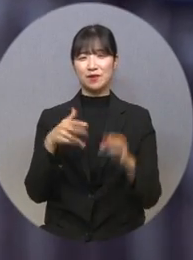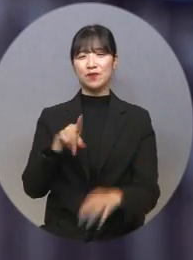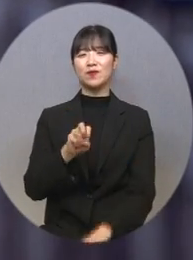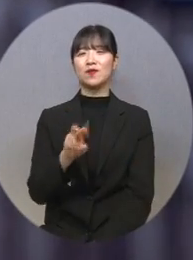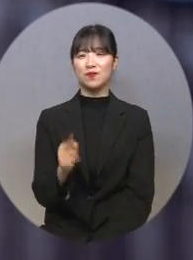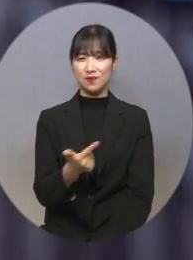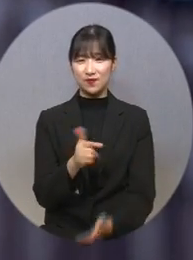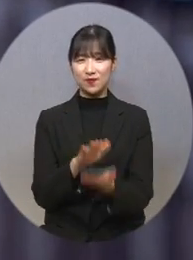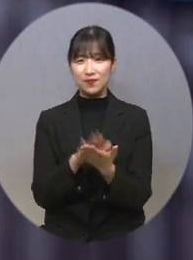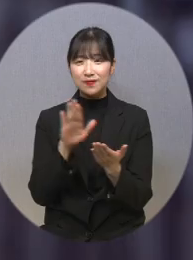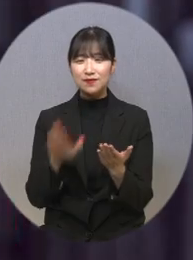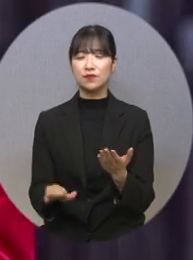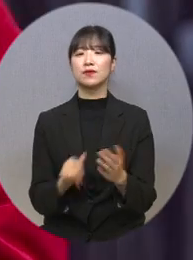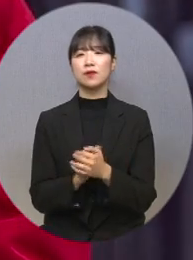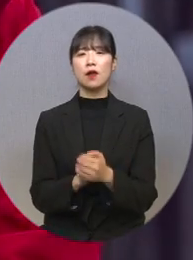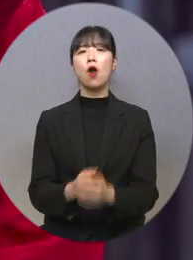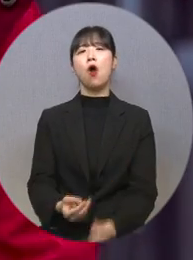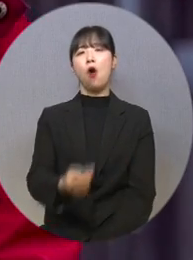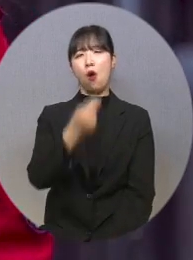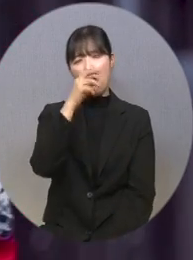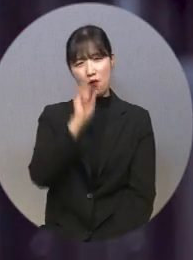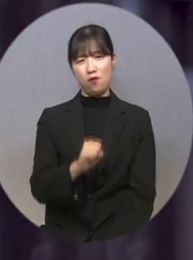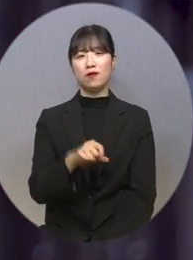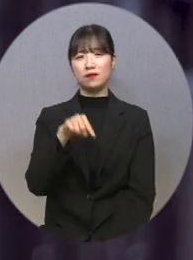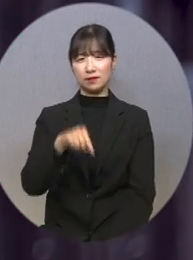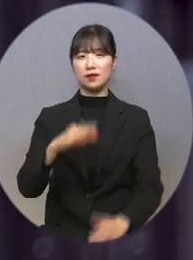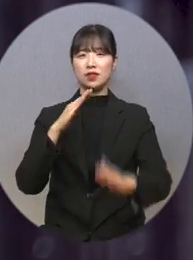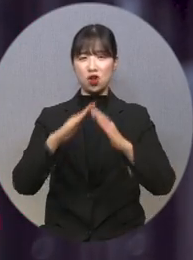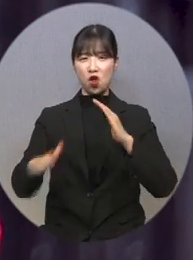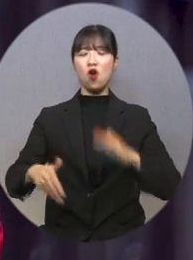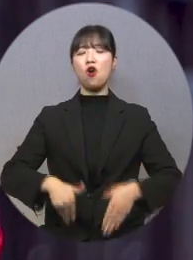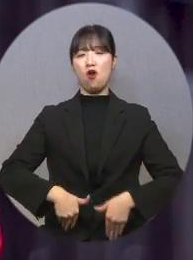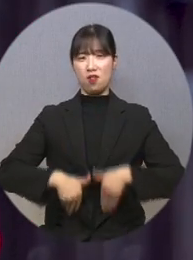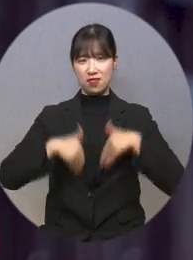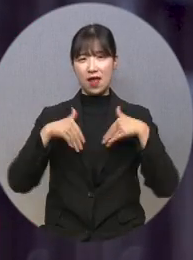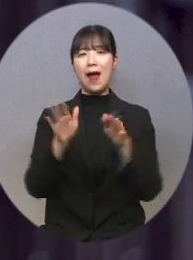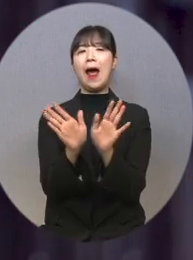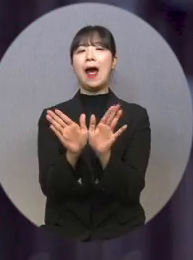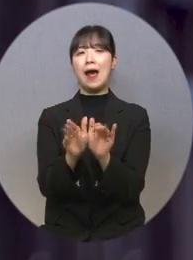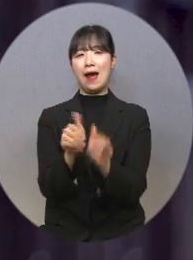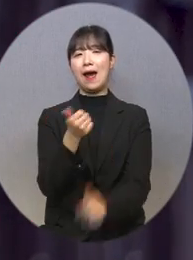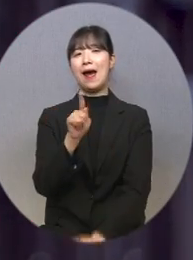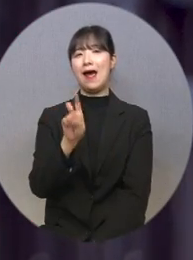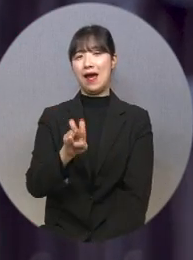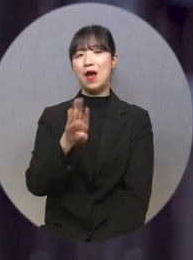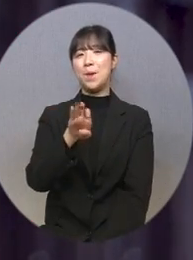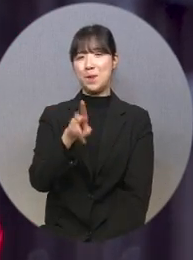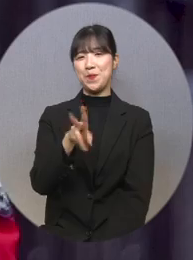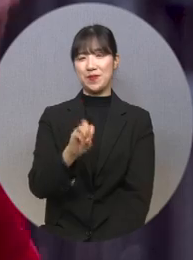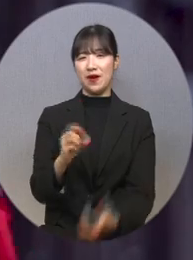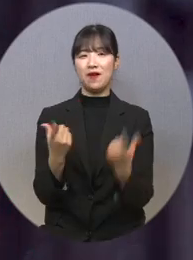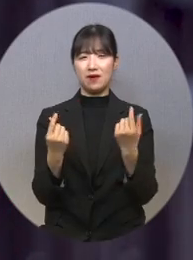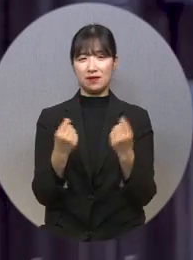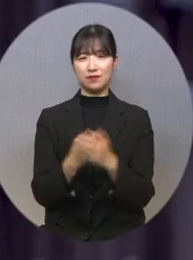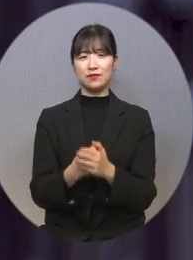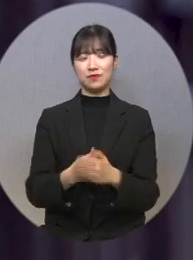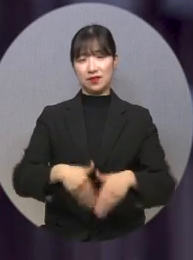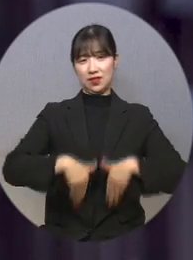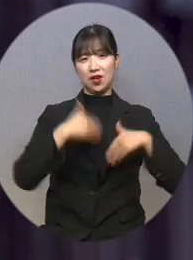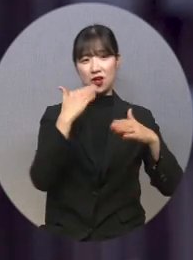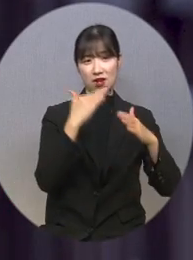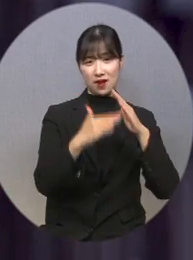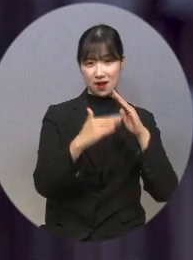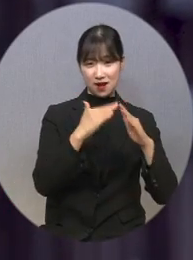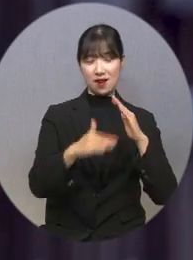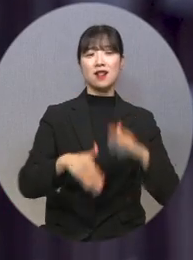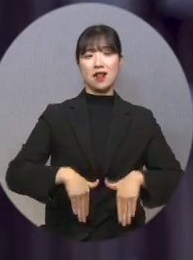김정현입니다. 아, 공기 좋아요. 저는 지금 전라남도 함평에 나와 있습니다. 전라남도와 국민안내학TV가 손잡고요.